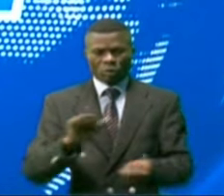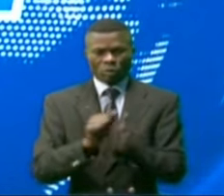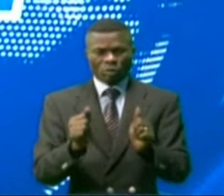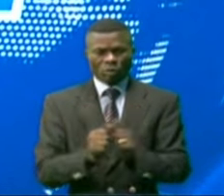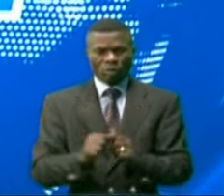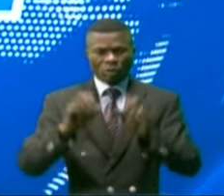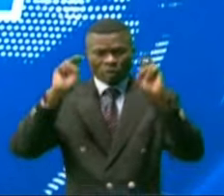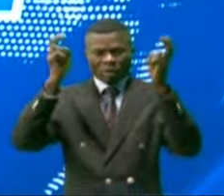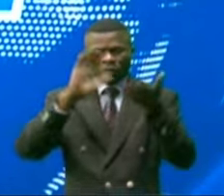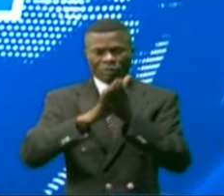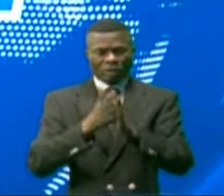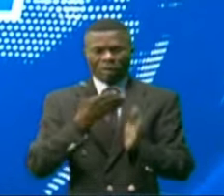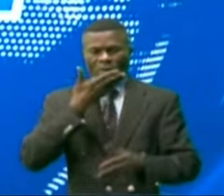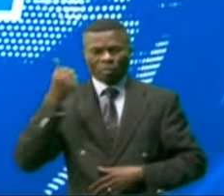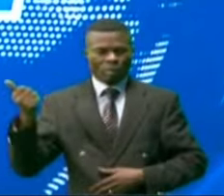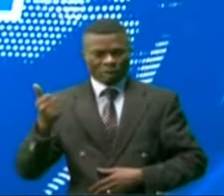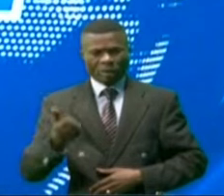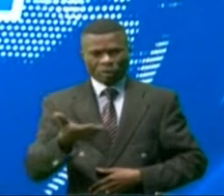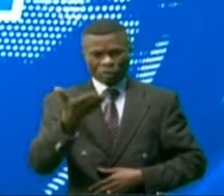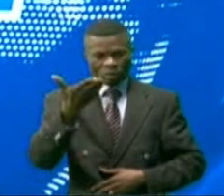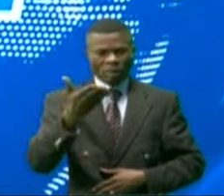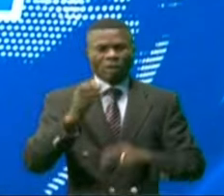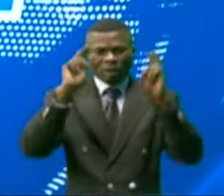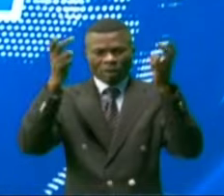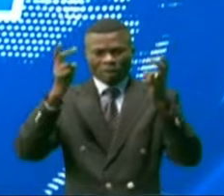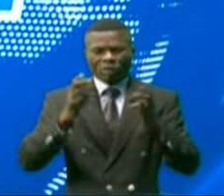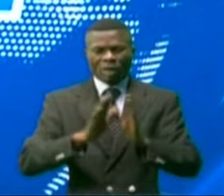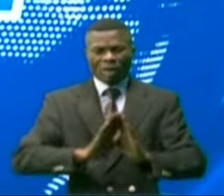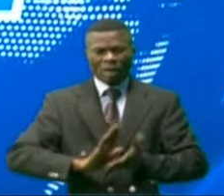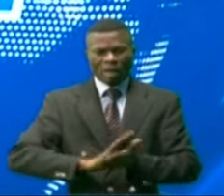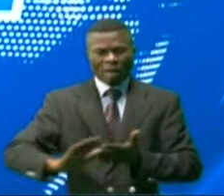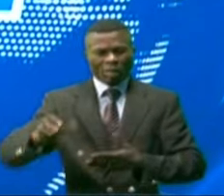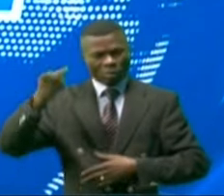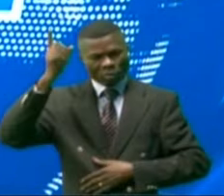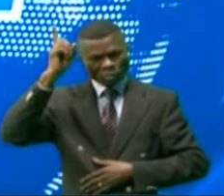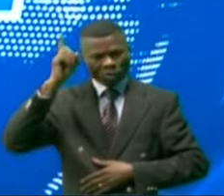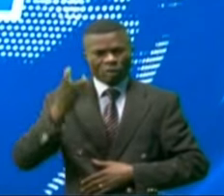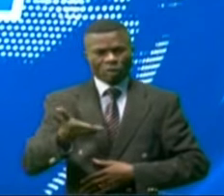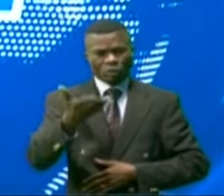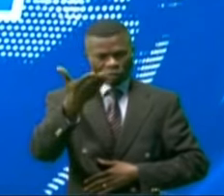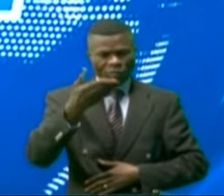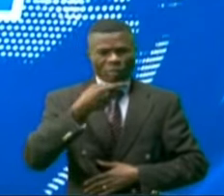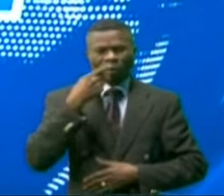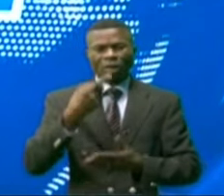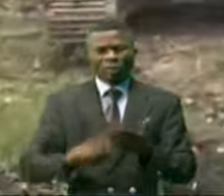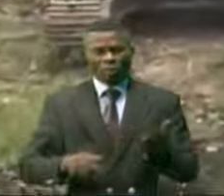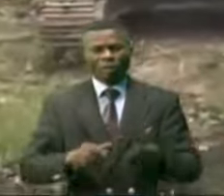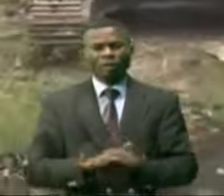de rendre cette vision plus propre, cette ville plus propre, allais-je dire. Sylvie Moïmbo pour les détails.